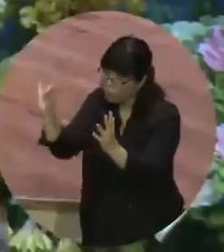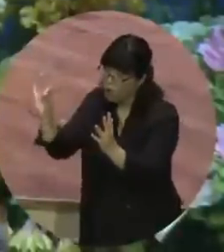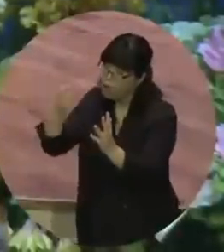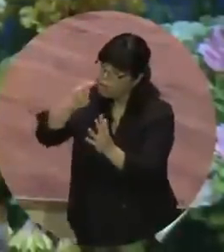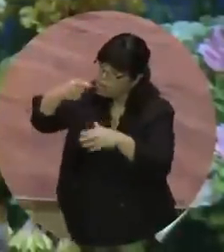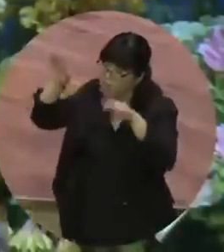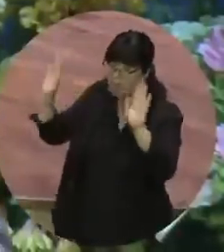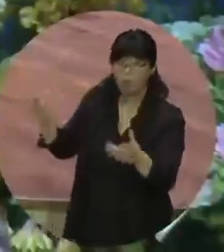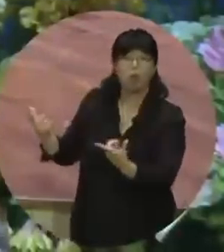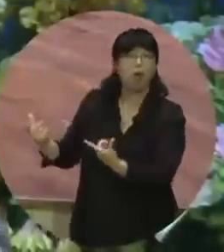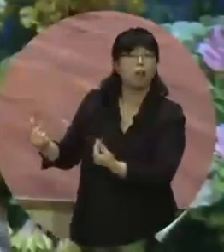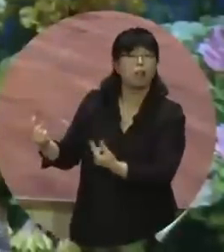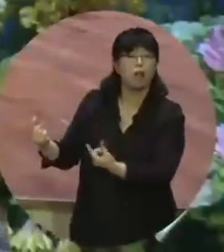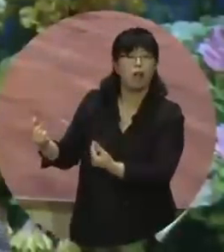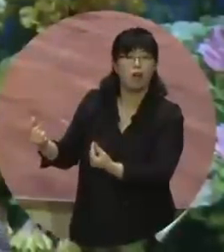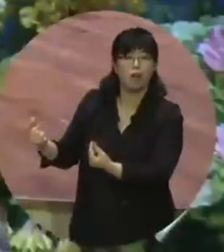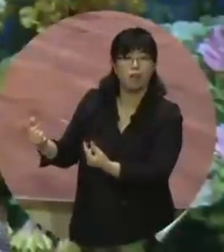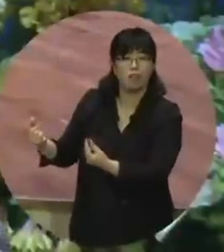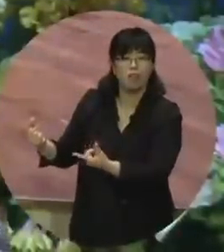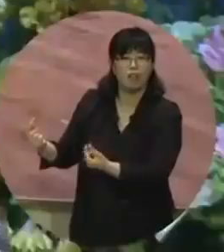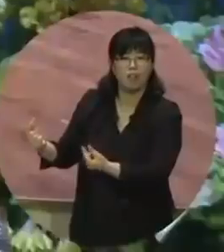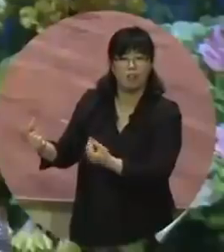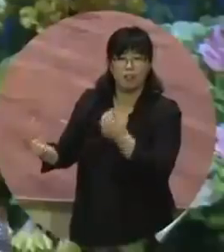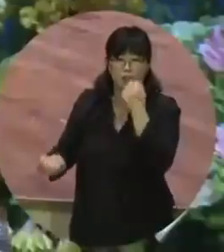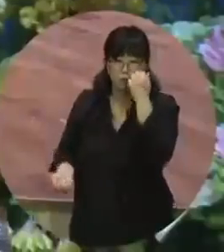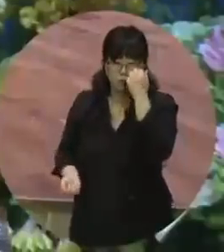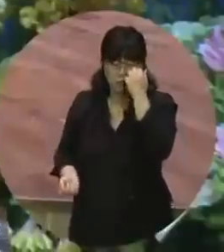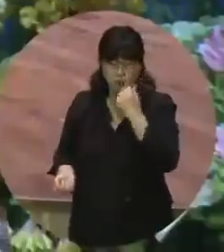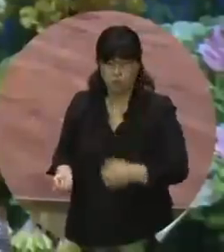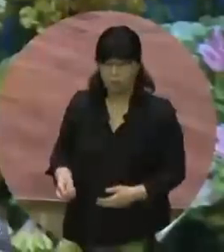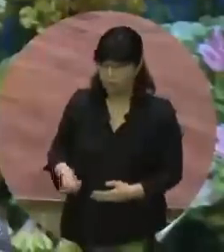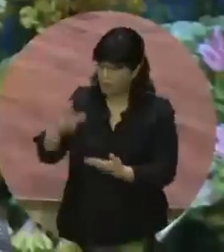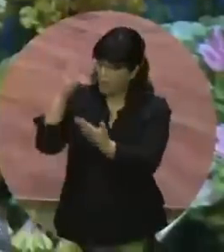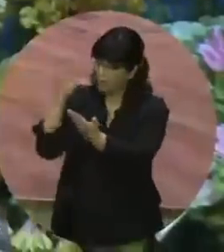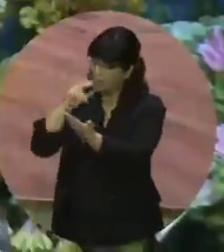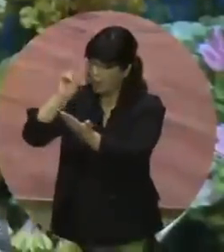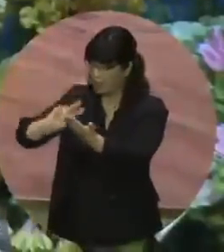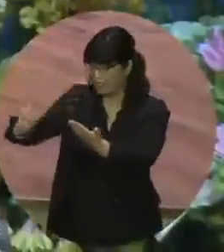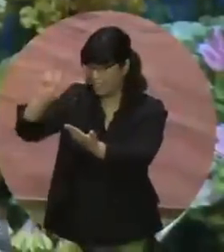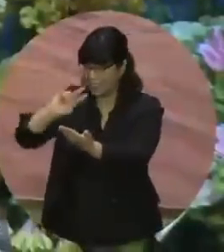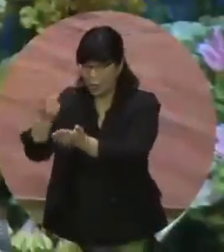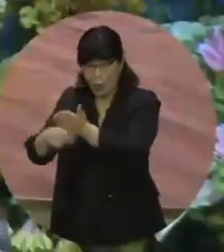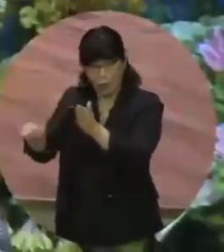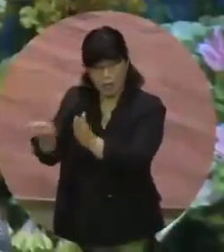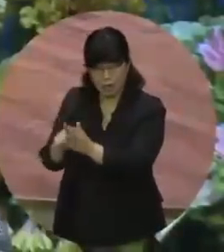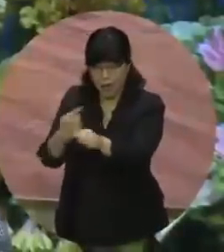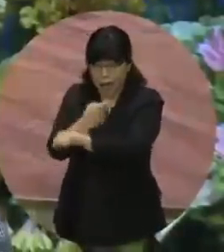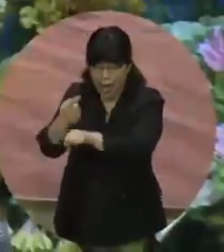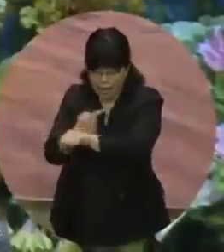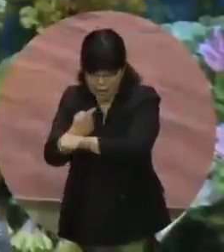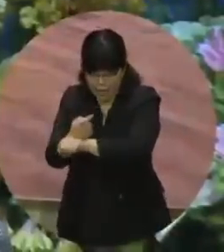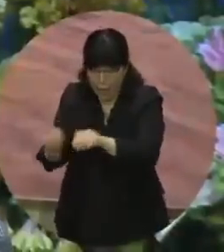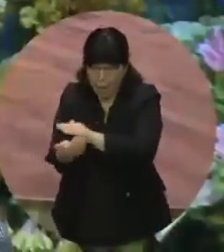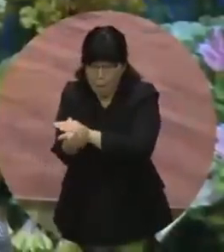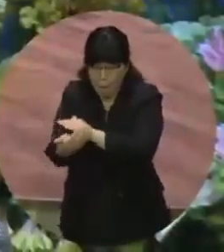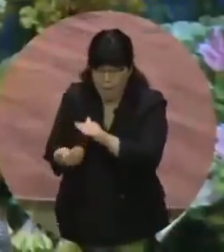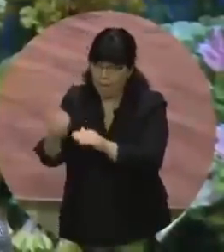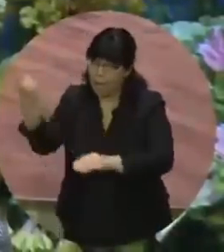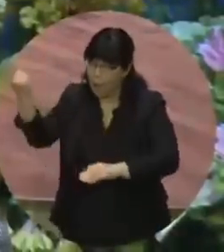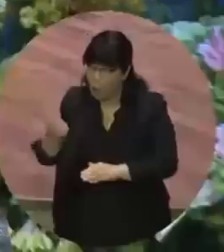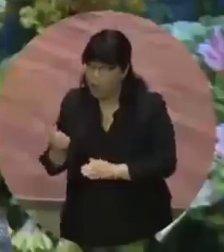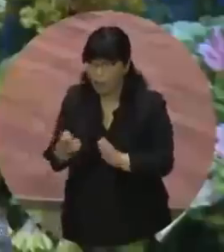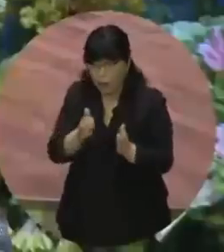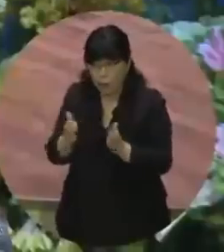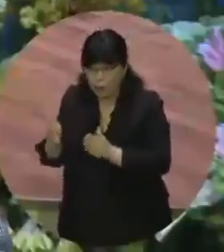아멘. 여러분 해볼래요? 일찍 와야 됩니다. 아, 심야기 내 찬양 성가대 가야지. 그럼 미리 준비해서 미리 일찍